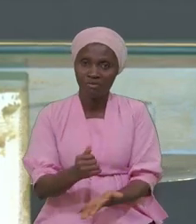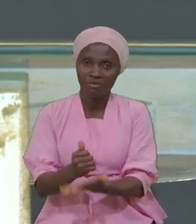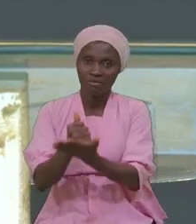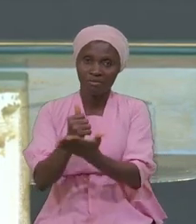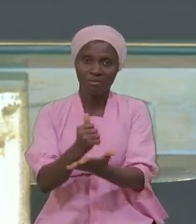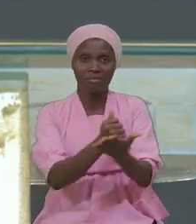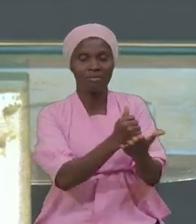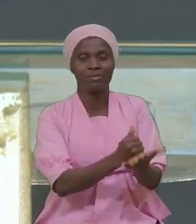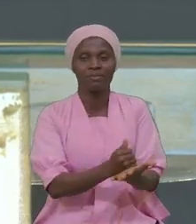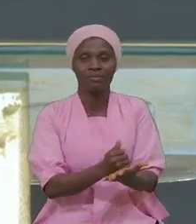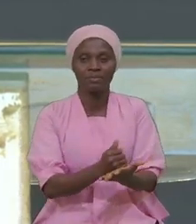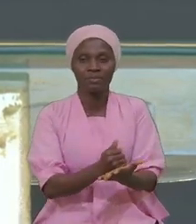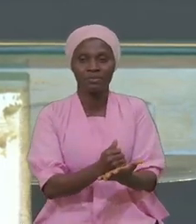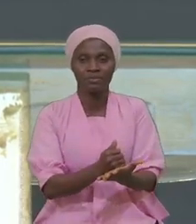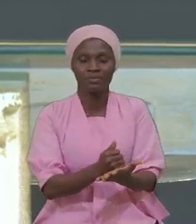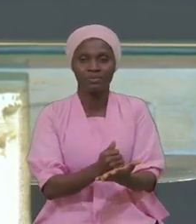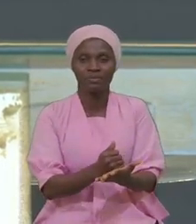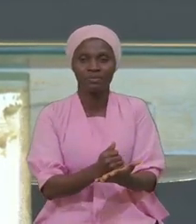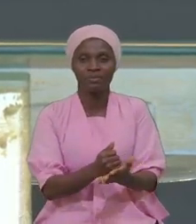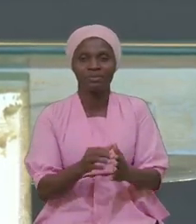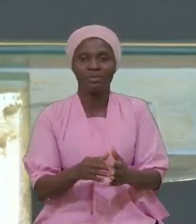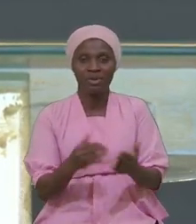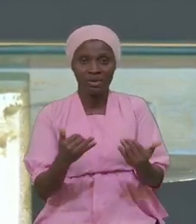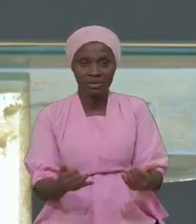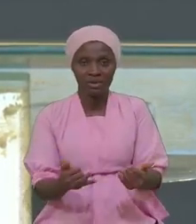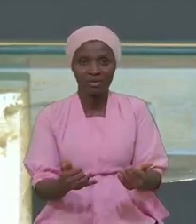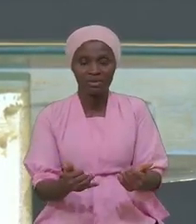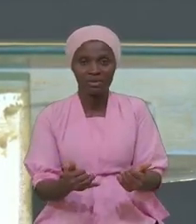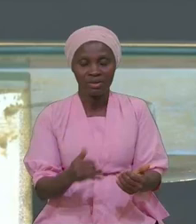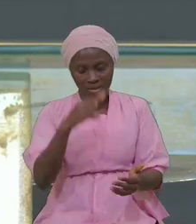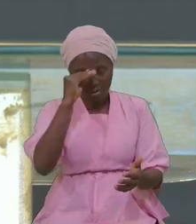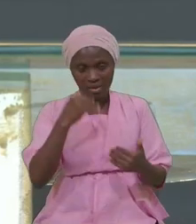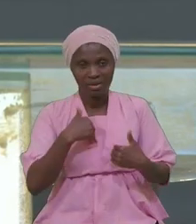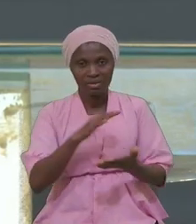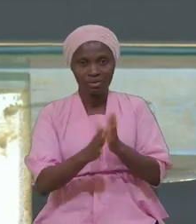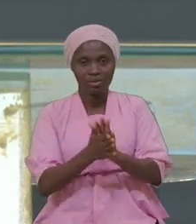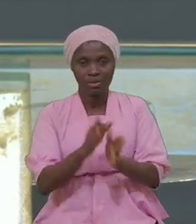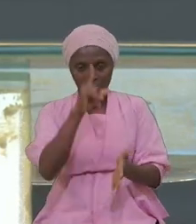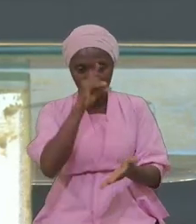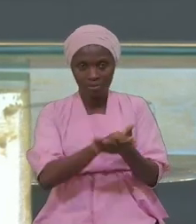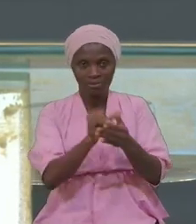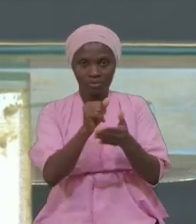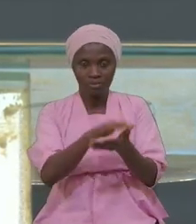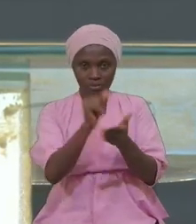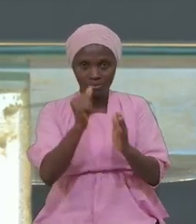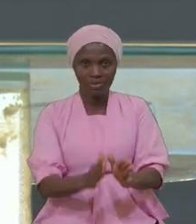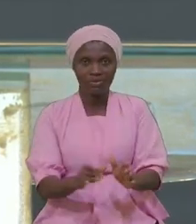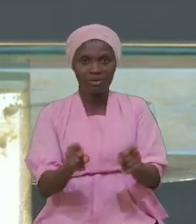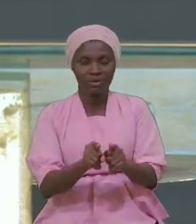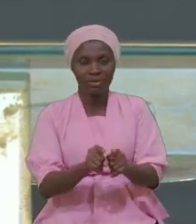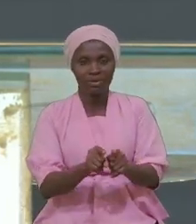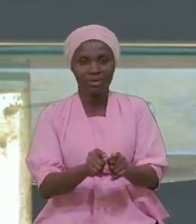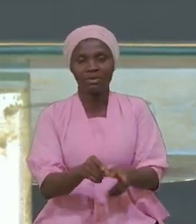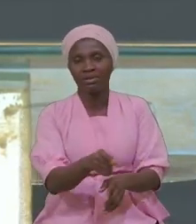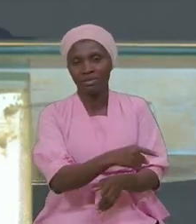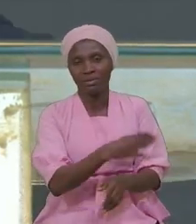les prenait pour prisonniers. Maintenant, ils sont ses frères croyants à cause de la